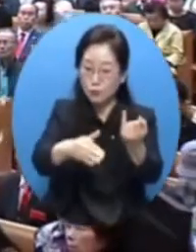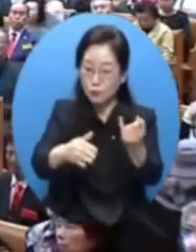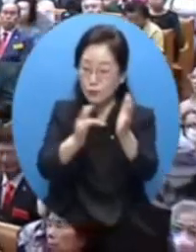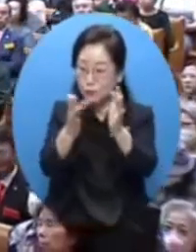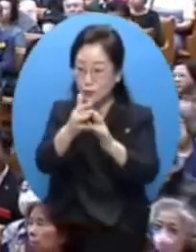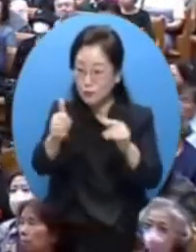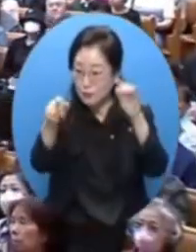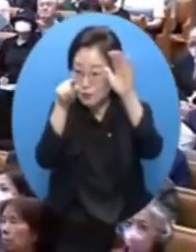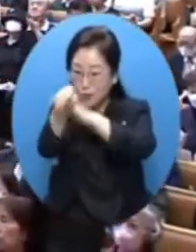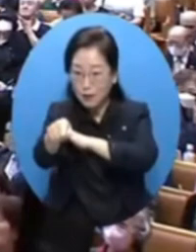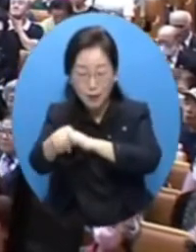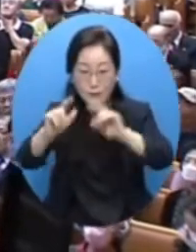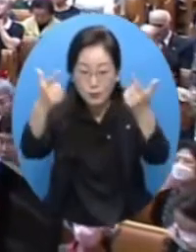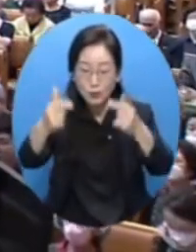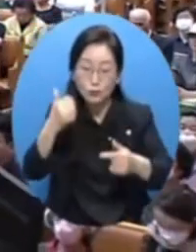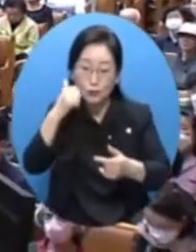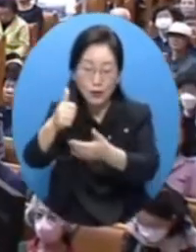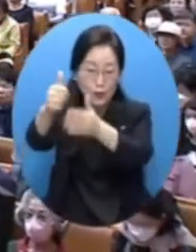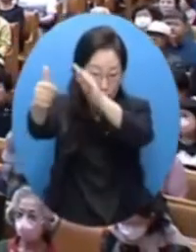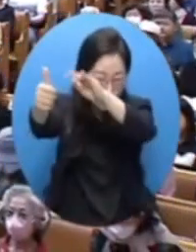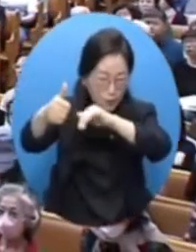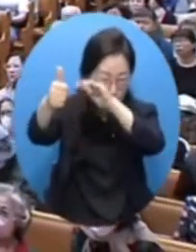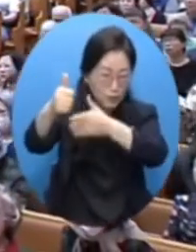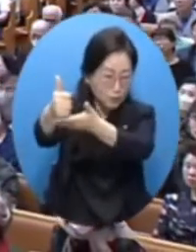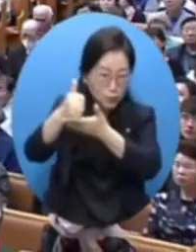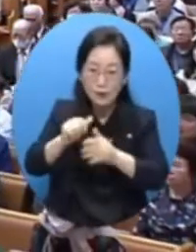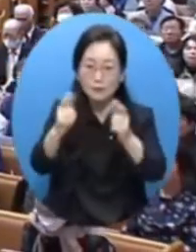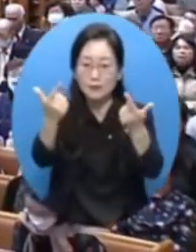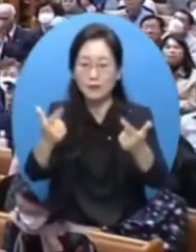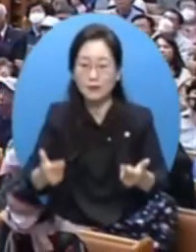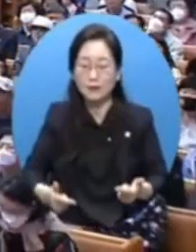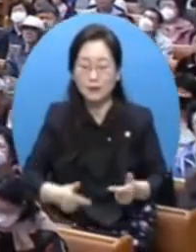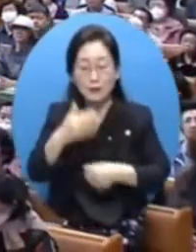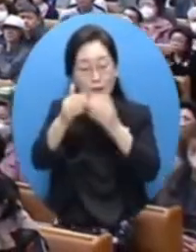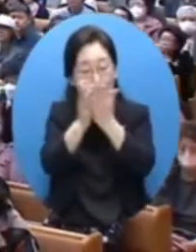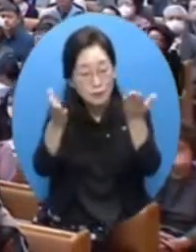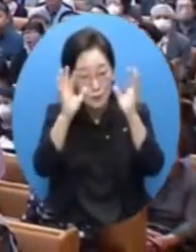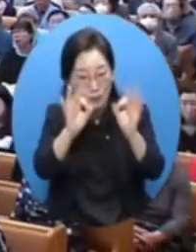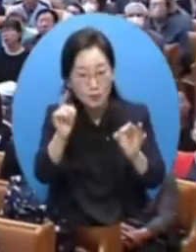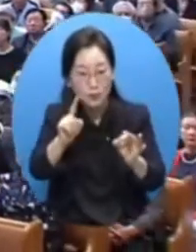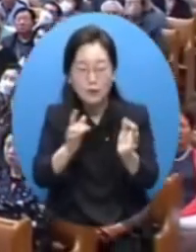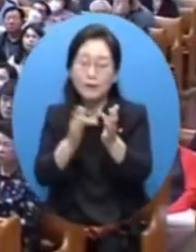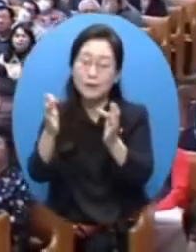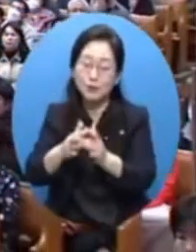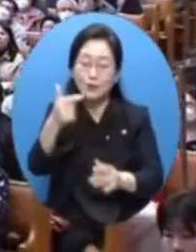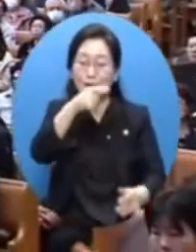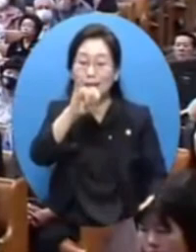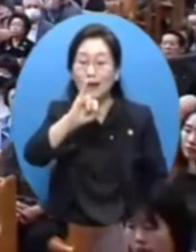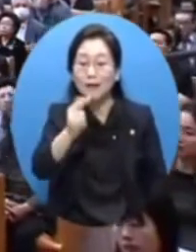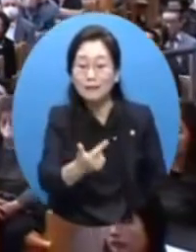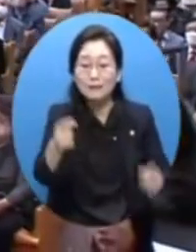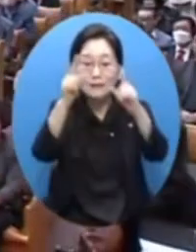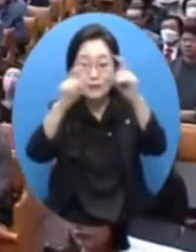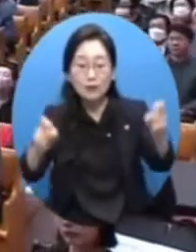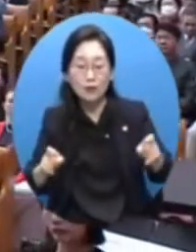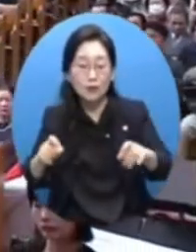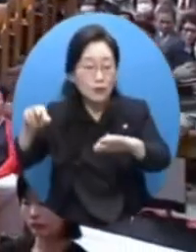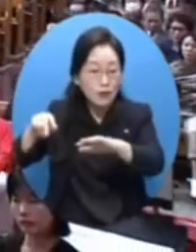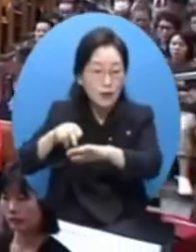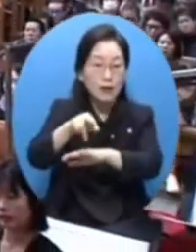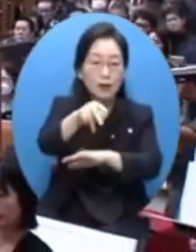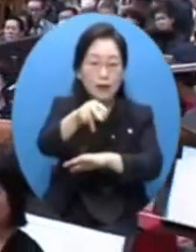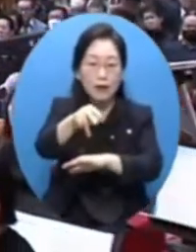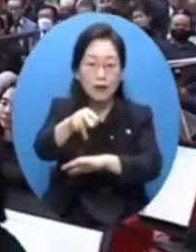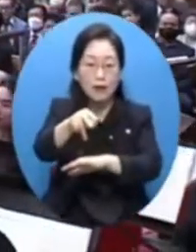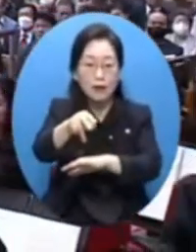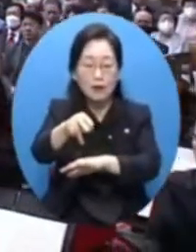아니고 누가 예수님을 모시고 온 것도 아닙니다. 성경을 보면 예수님이 왜 나인성에 가셨는지 이 과부의 아들을 살린